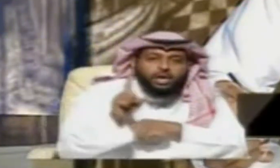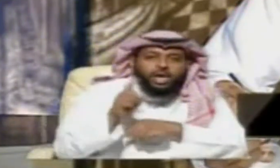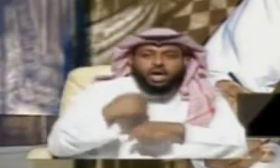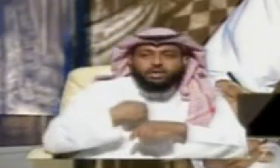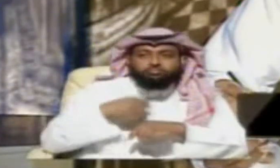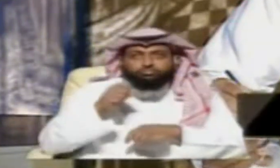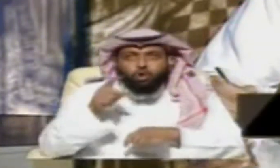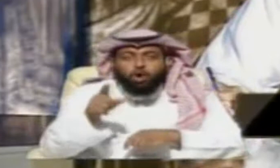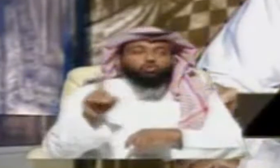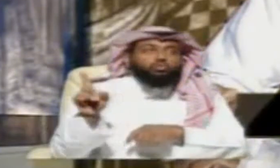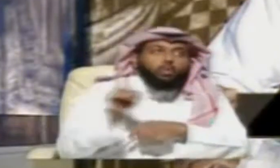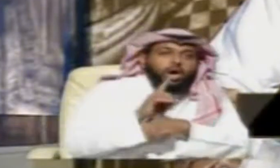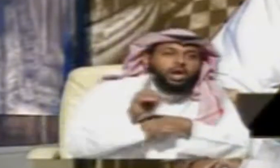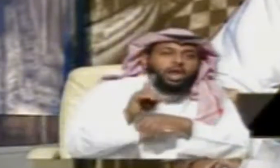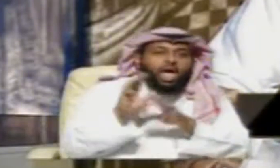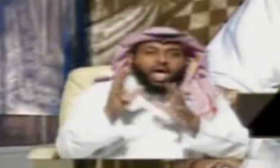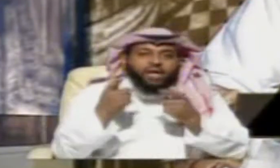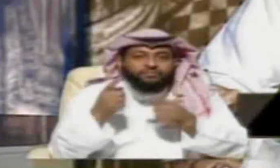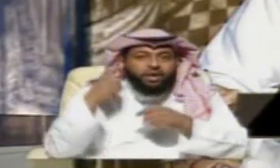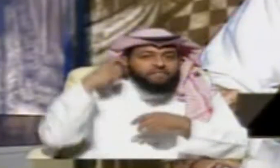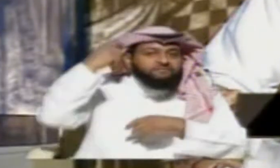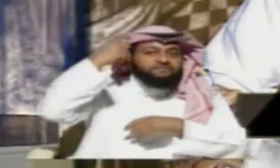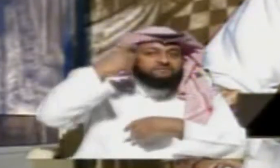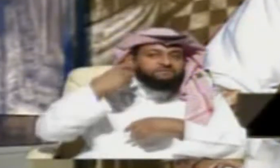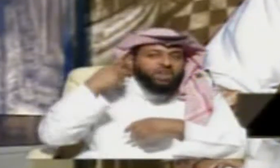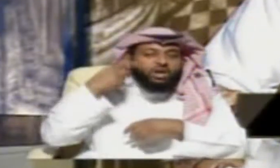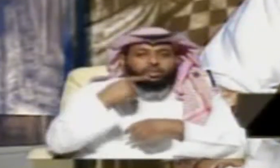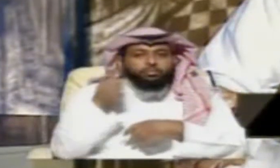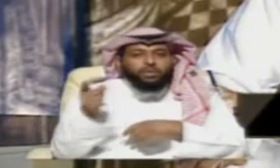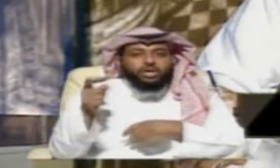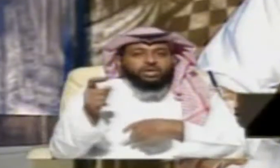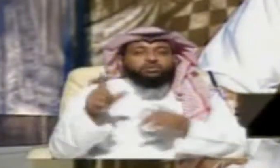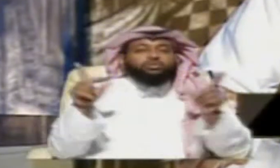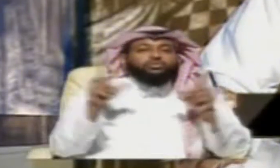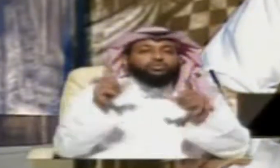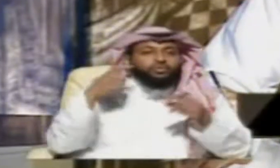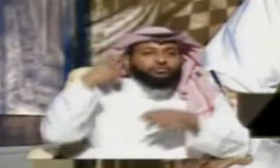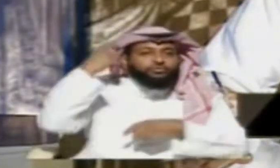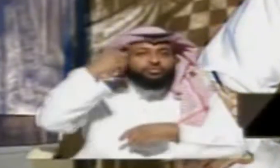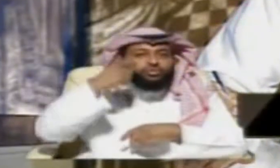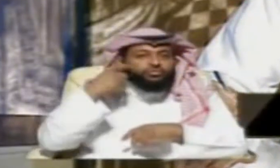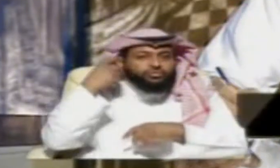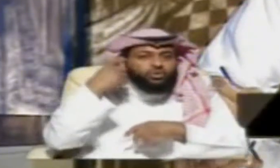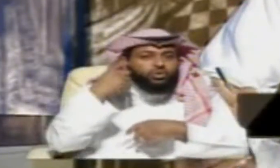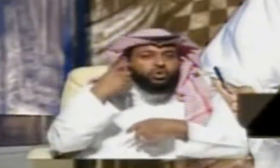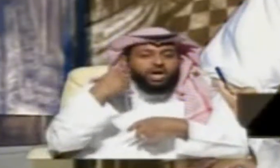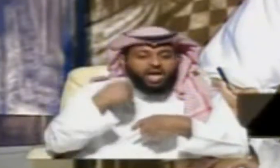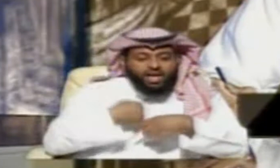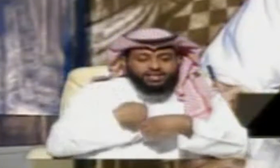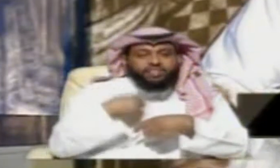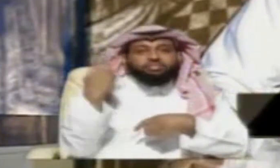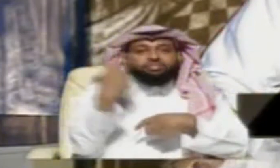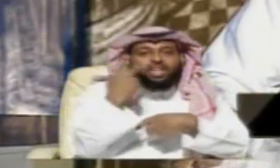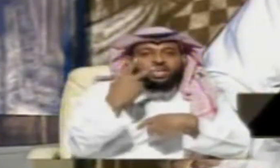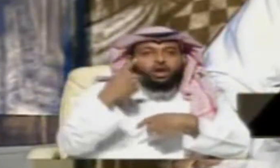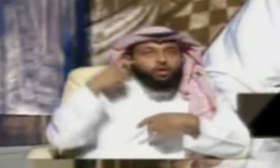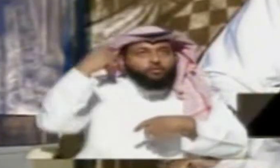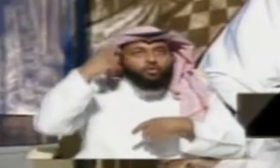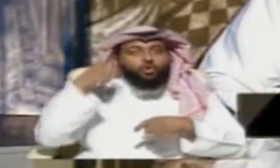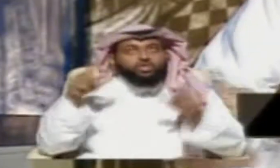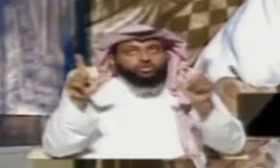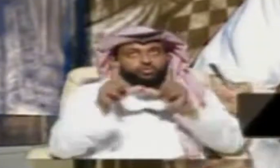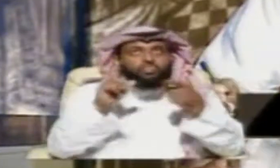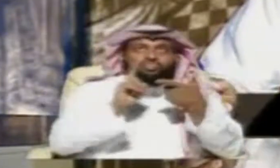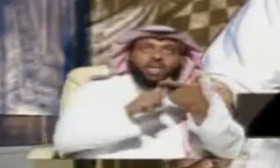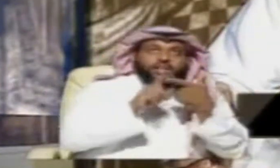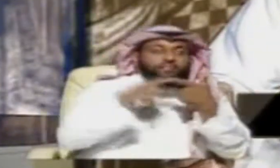جائز، علما بأنني فكري مع التلفزيون وفكري مع التسبيح؟ والسؤال الثالث شيخي،